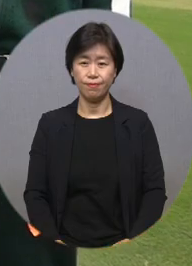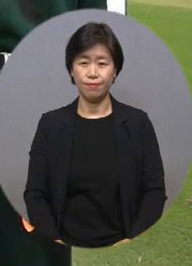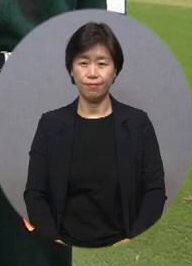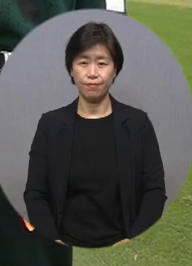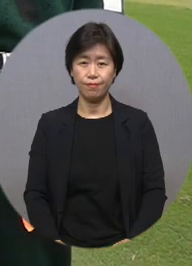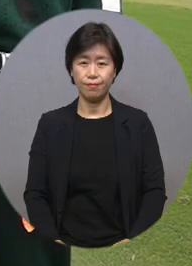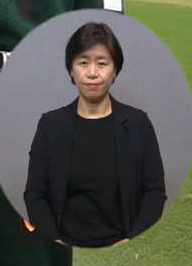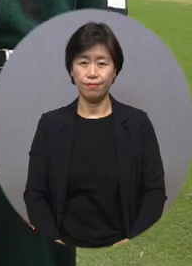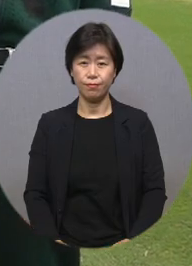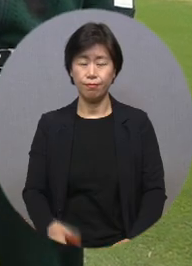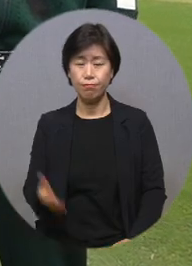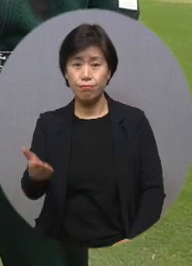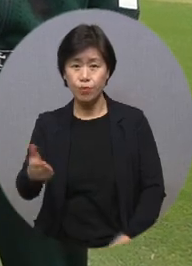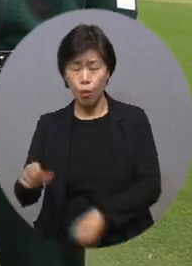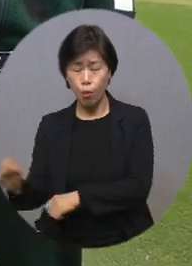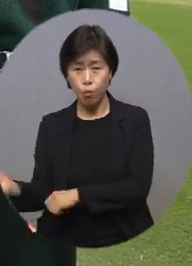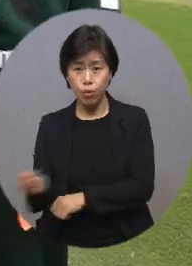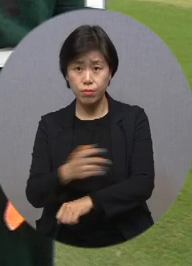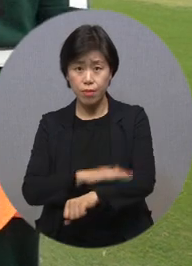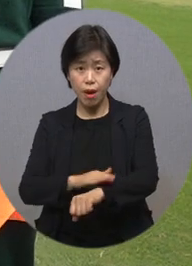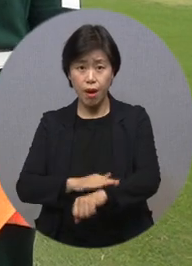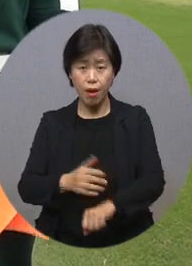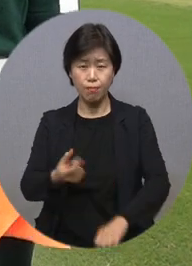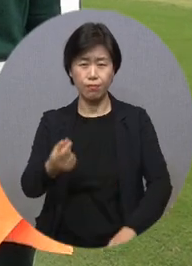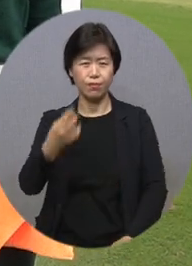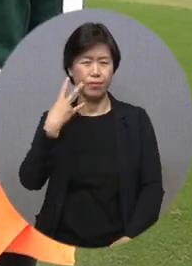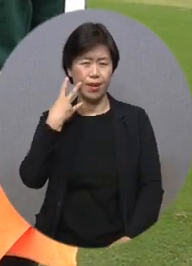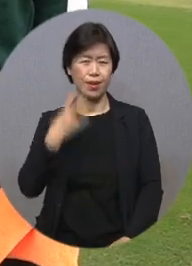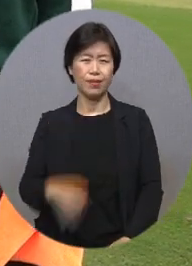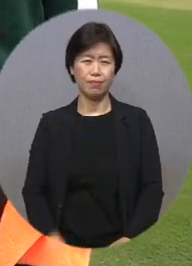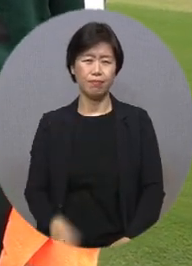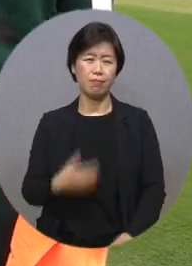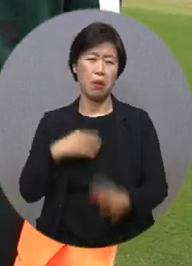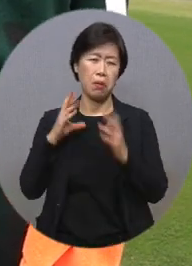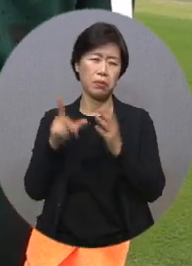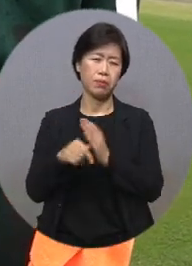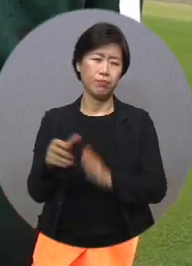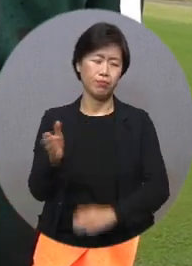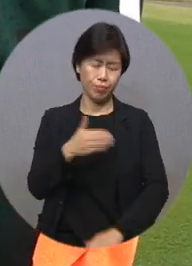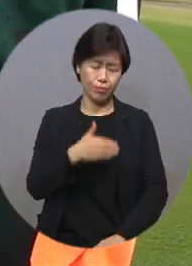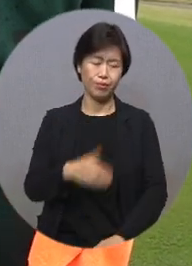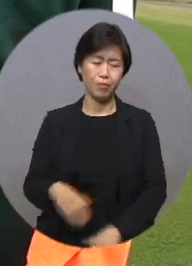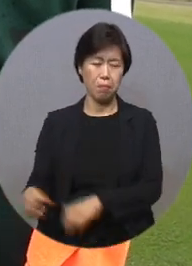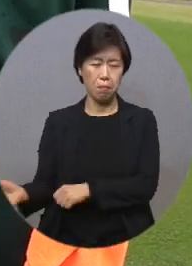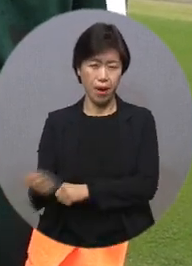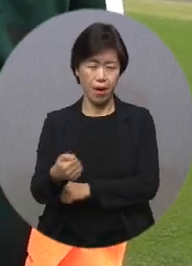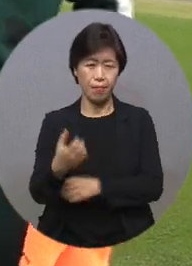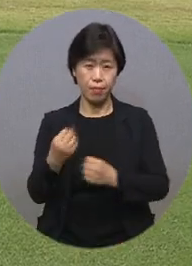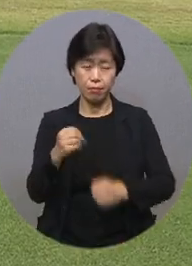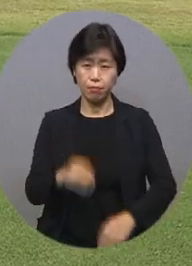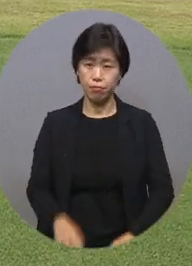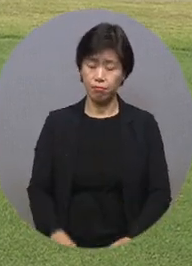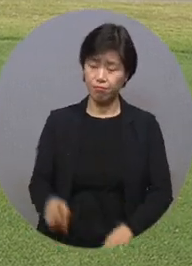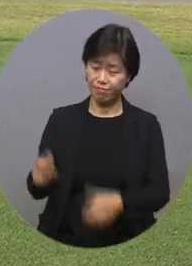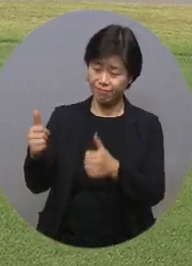어디서 고수 쳤어요? 네, 동네에서 소실적부터 좀 쳤는데. 좀 치네요.